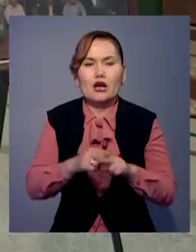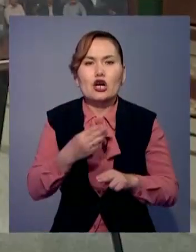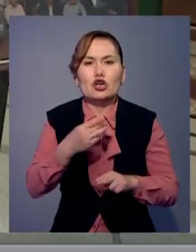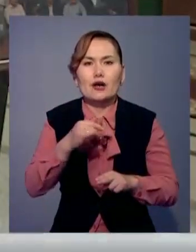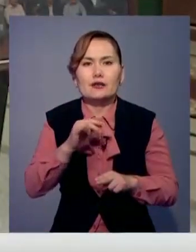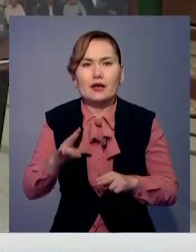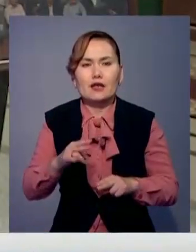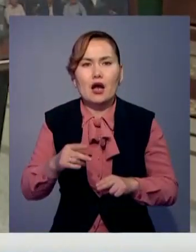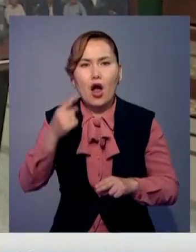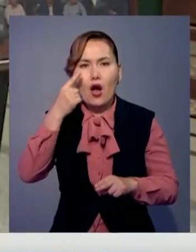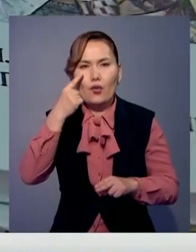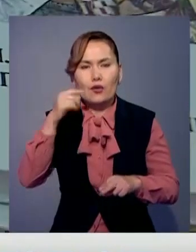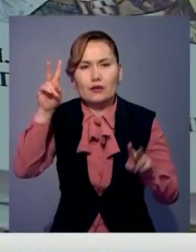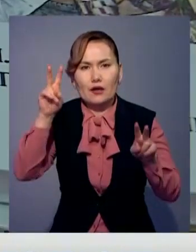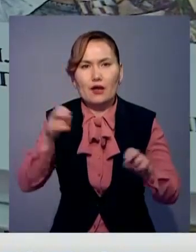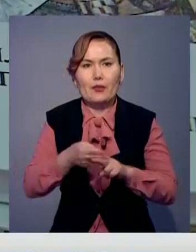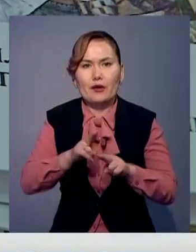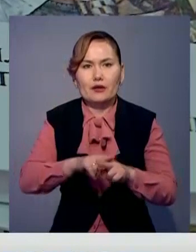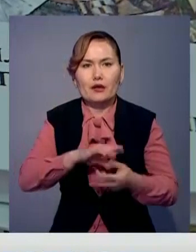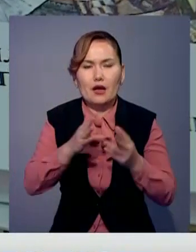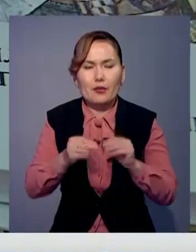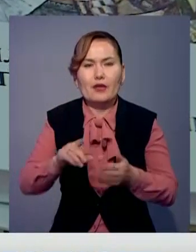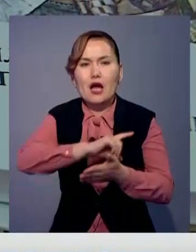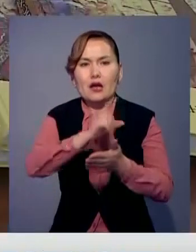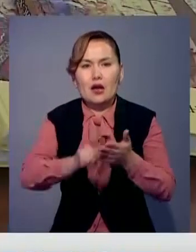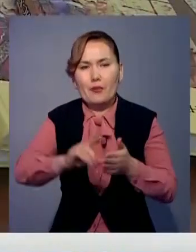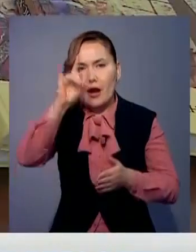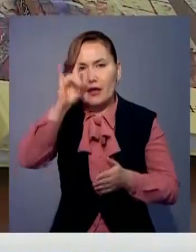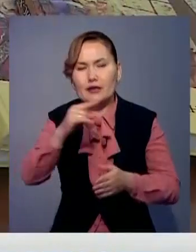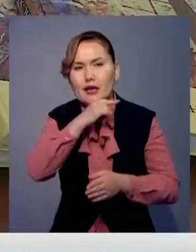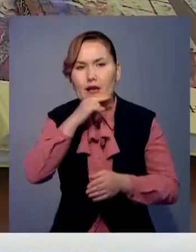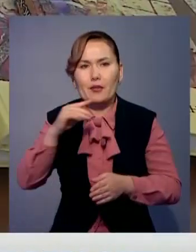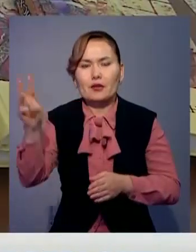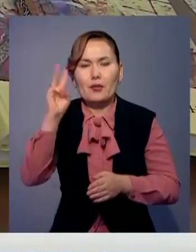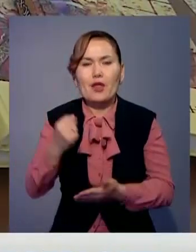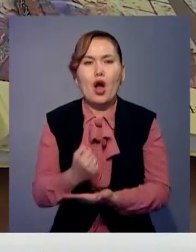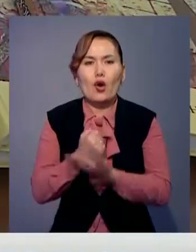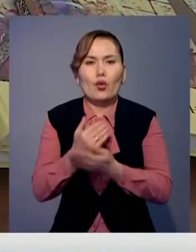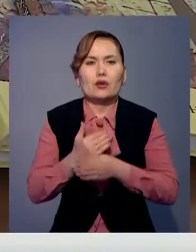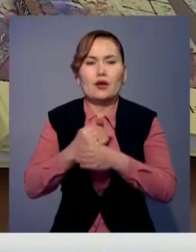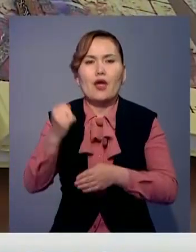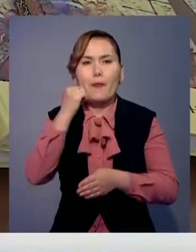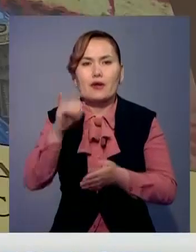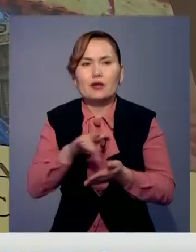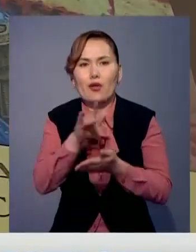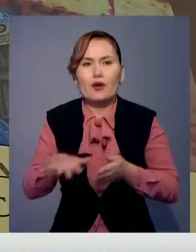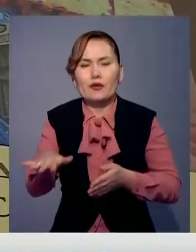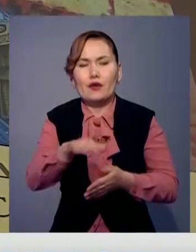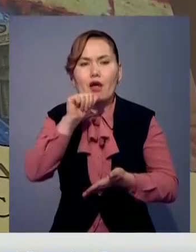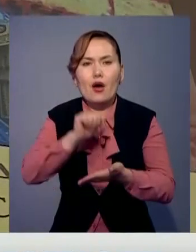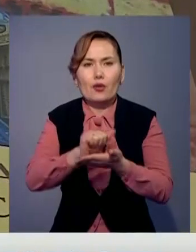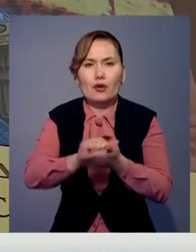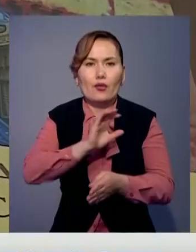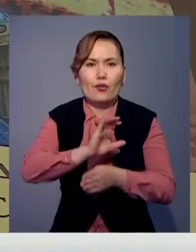көз жасы және «И был я подобием твоим» атты шығармалар Қазақстанның Ресейдегі елшілігі қолдауы мен Мәскеулік Шығыс Экспресс баспасынан